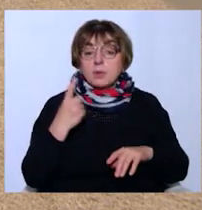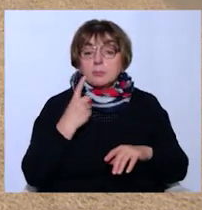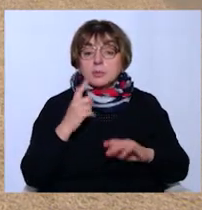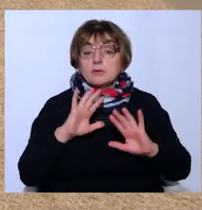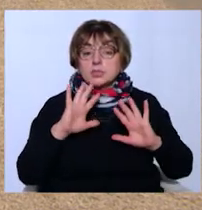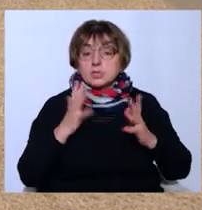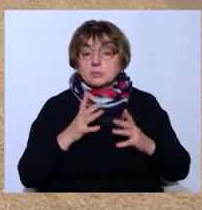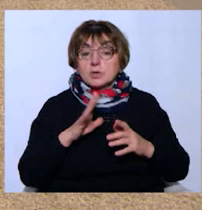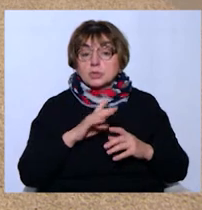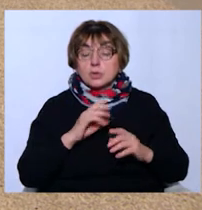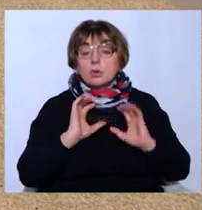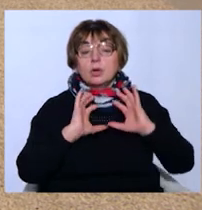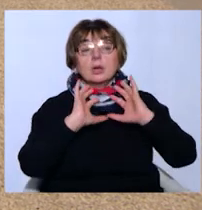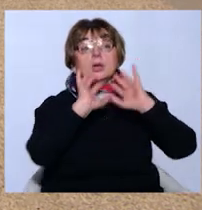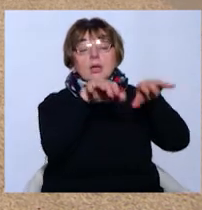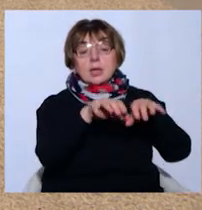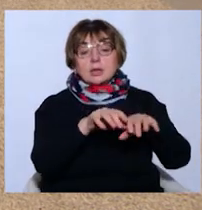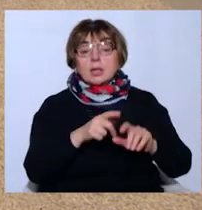გადაგდება.